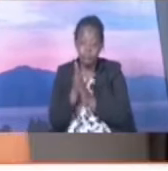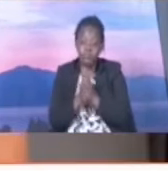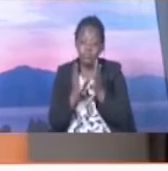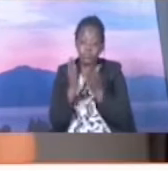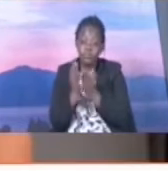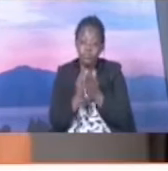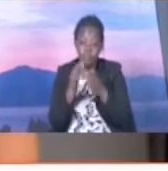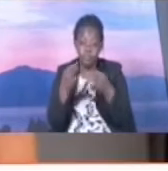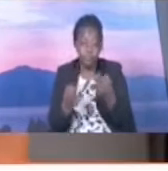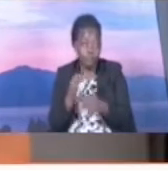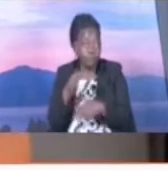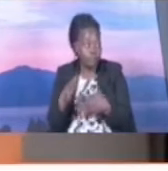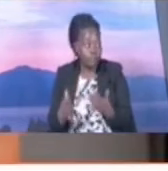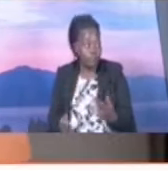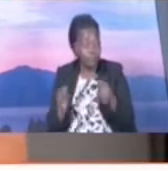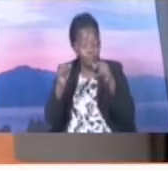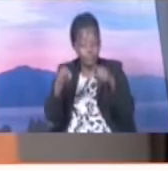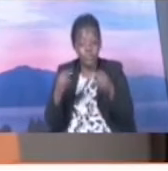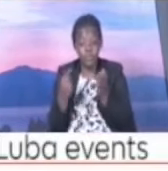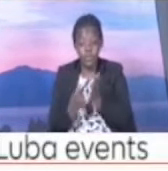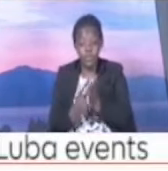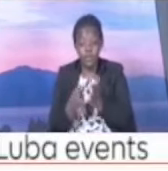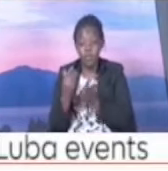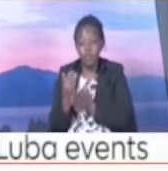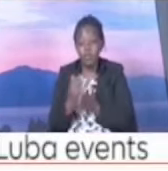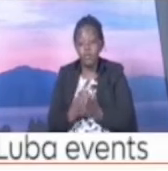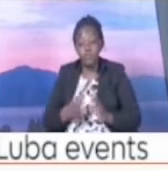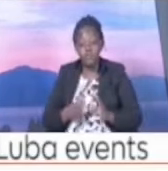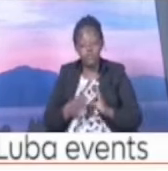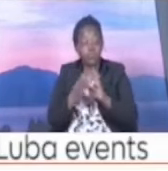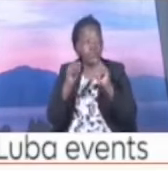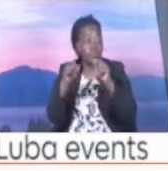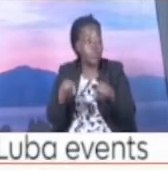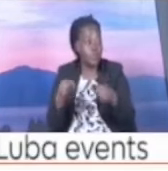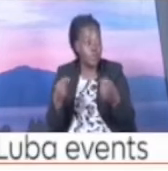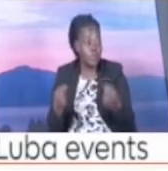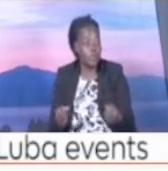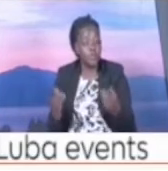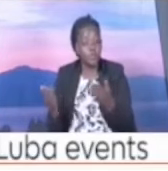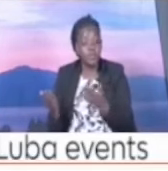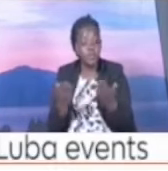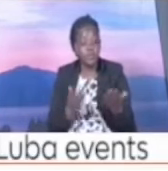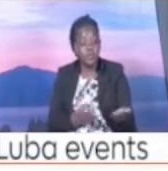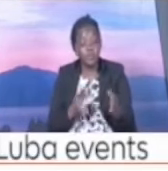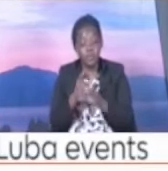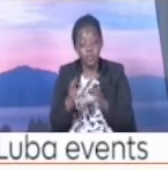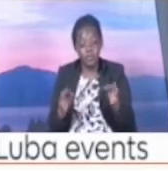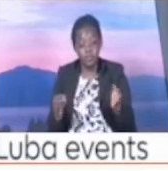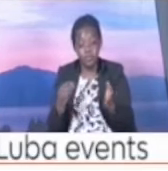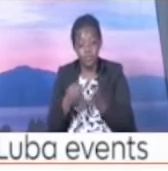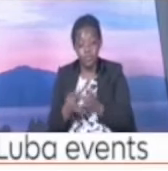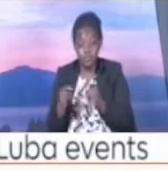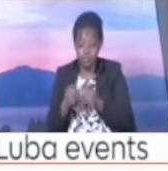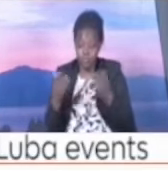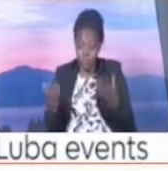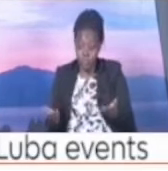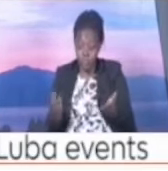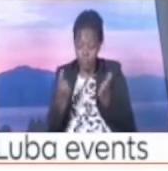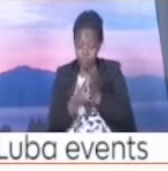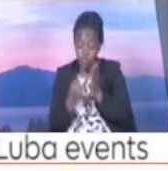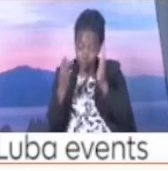bikyaliyo. Abayaleero Uganda okubanga batwegasseeko olunaku olwaleero ate ne baleeta n'ettu ery'ensimbi wadde nga bagenda kuba